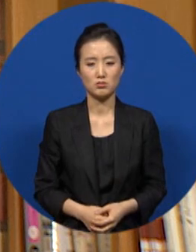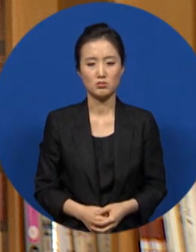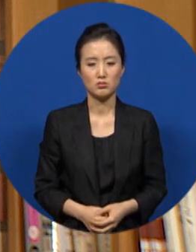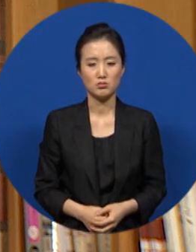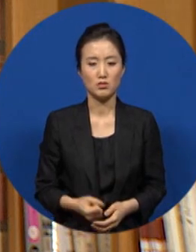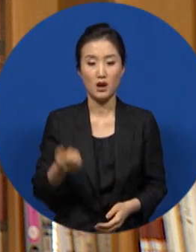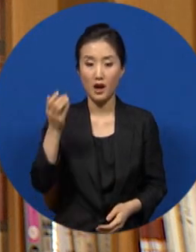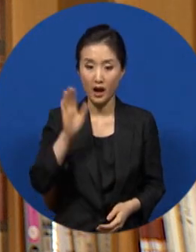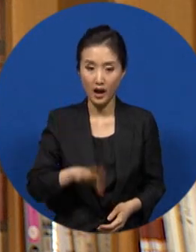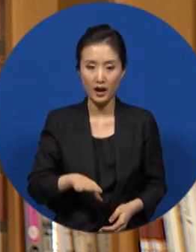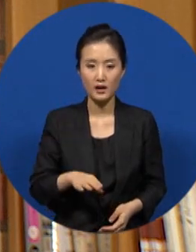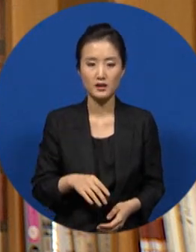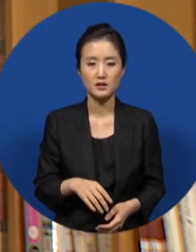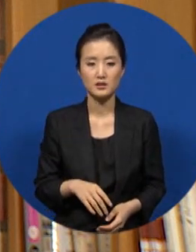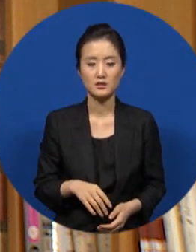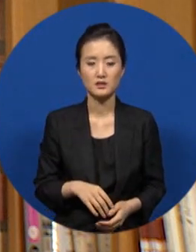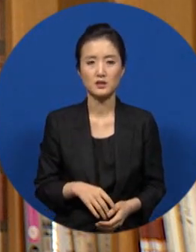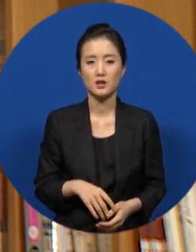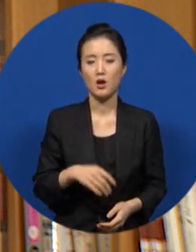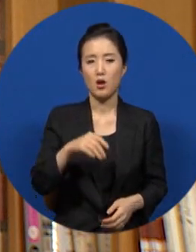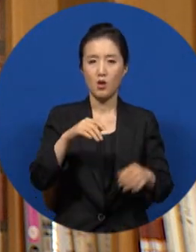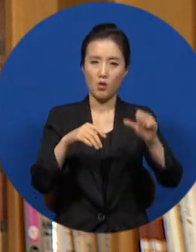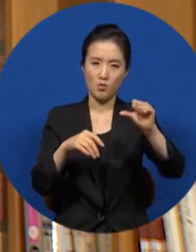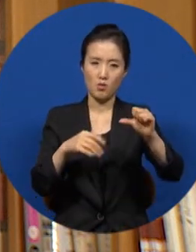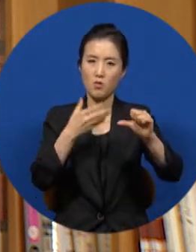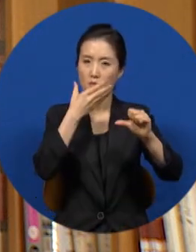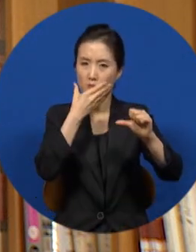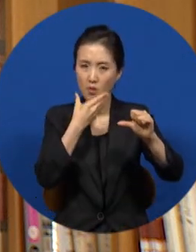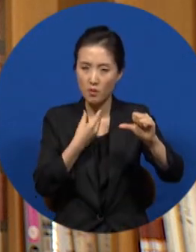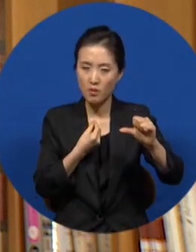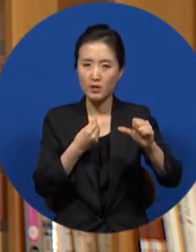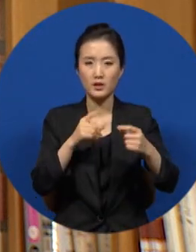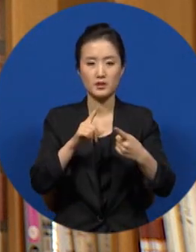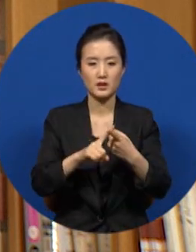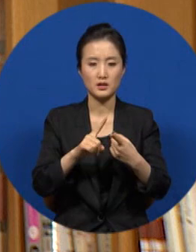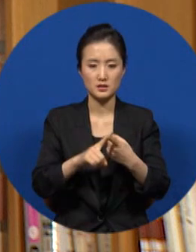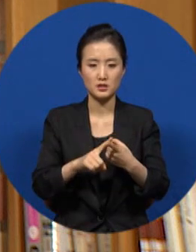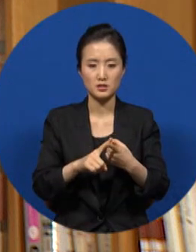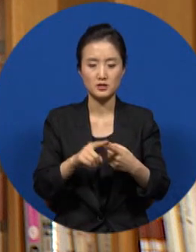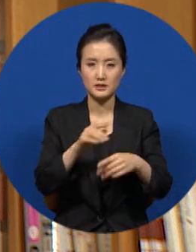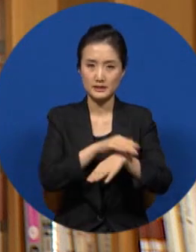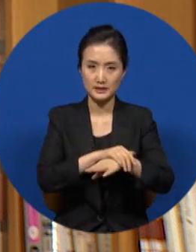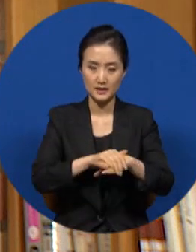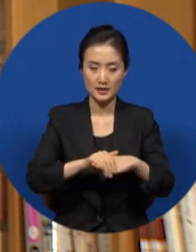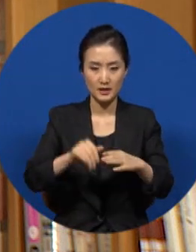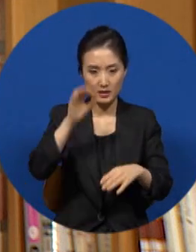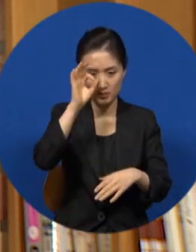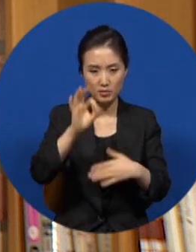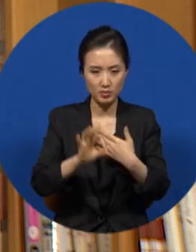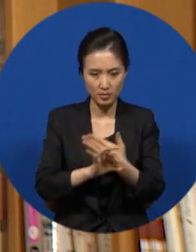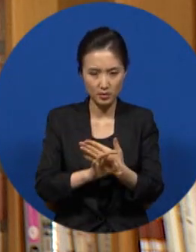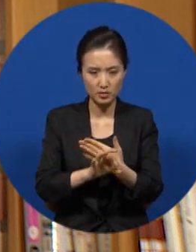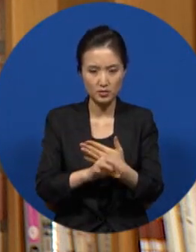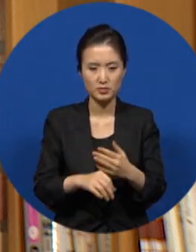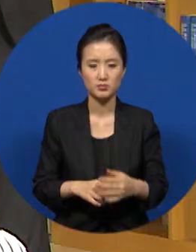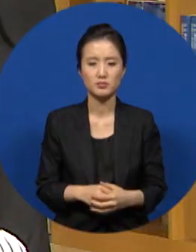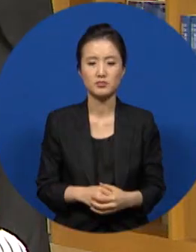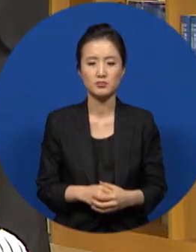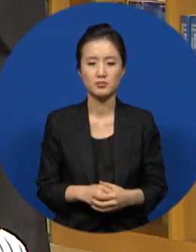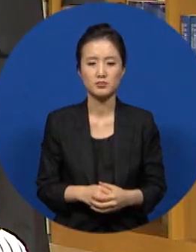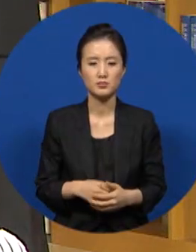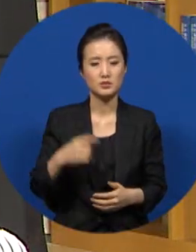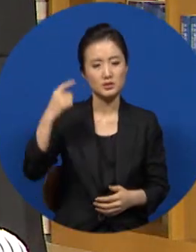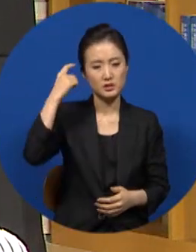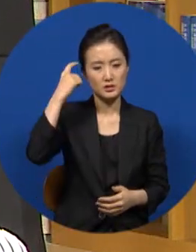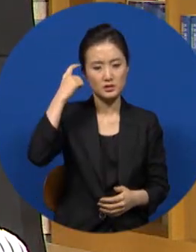이제 오행을 목화 토금수 오행을 이제 우리 오행 장기에다가 배속을 시키면 심장은 화에 해당을 합니다. 그리고